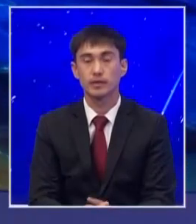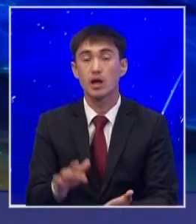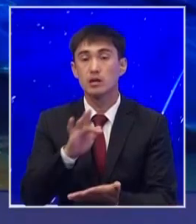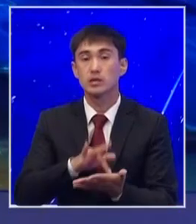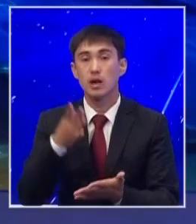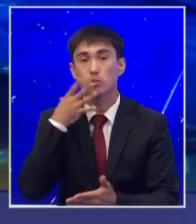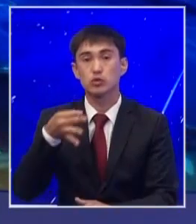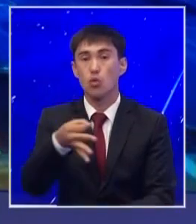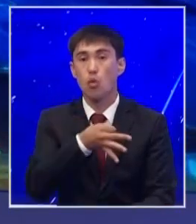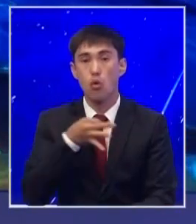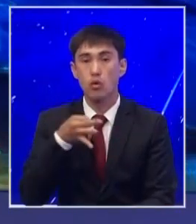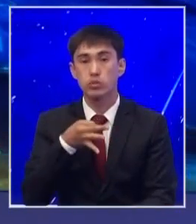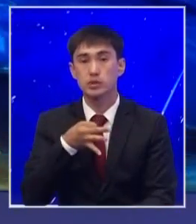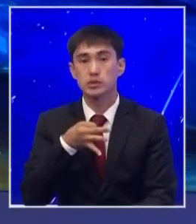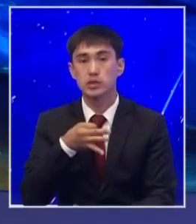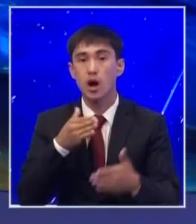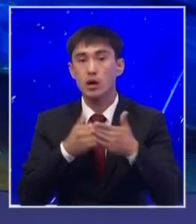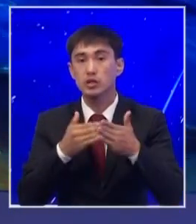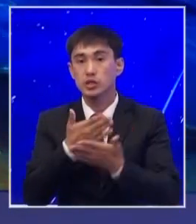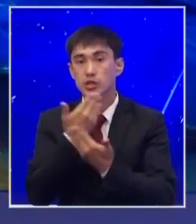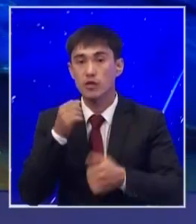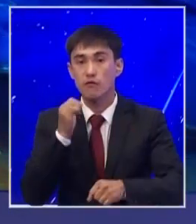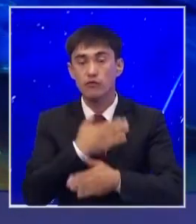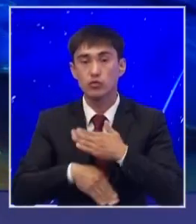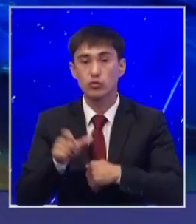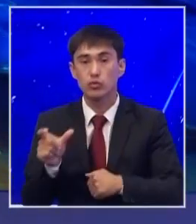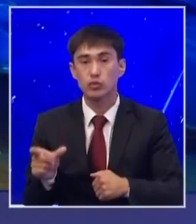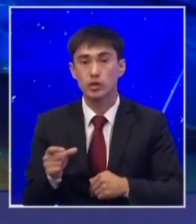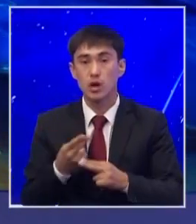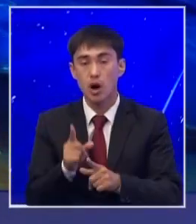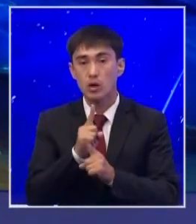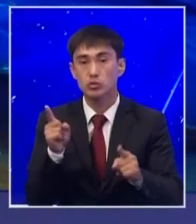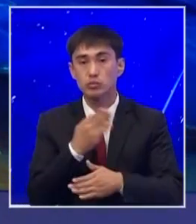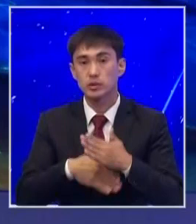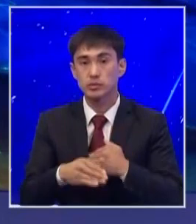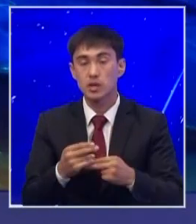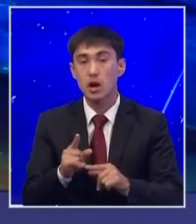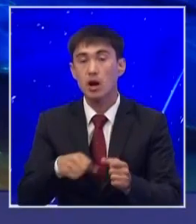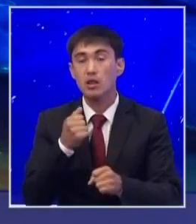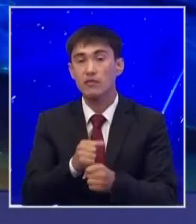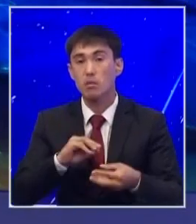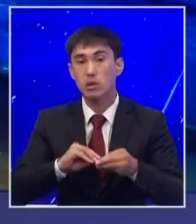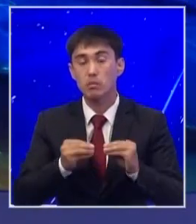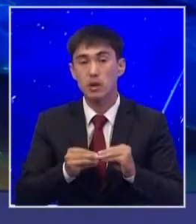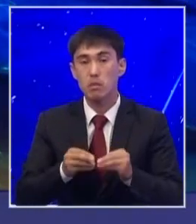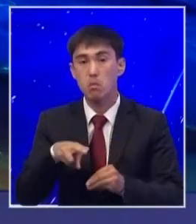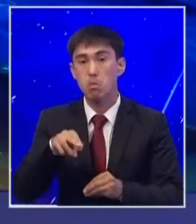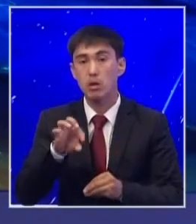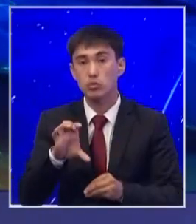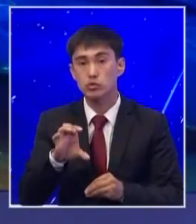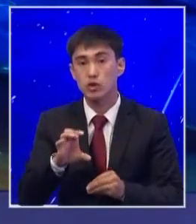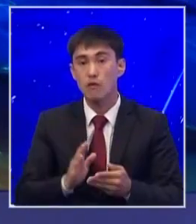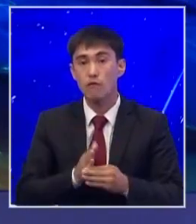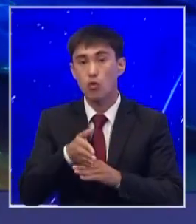В центре Алматинской области не учтены ограниченные возможности людей с особыми потребностями. Главная проблема – пандусы